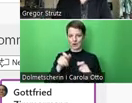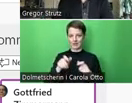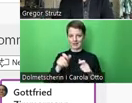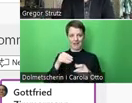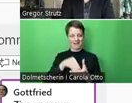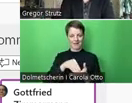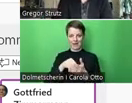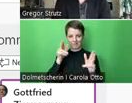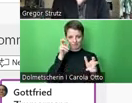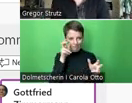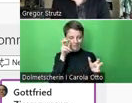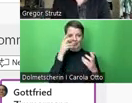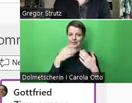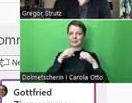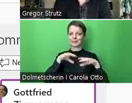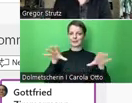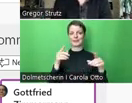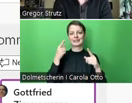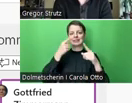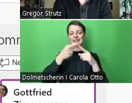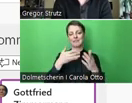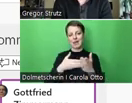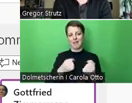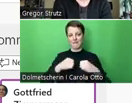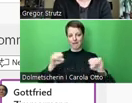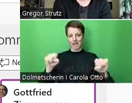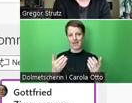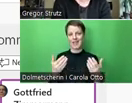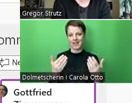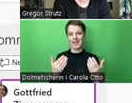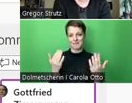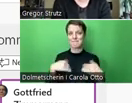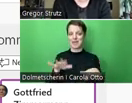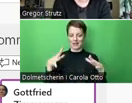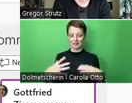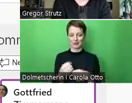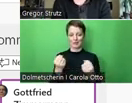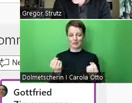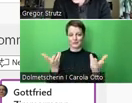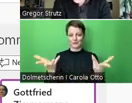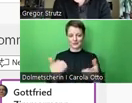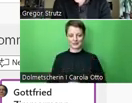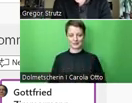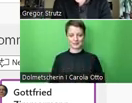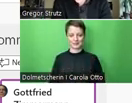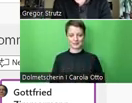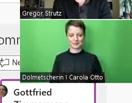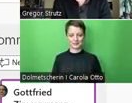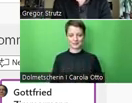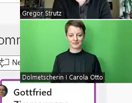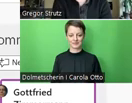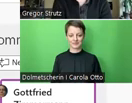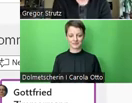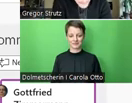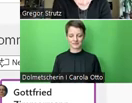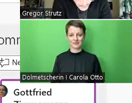und mit uns gemeinsam daran arbeiten, dass eben die Welt ein wenig barrierefreier wird. Sofern Sie Interesse haben,